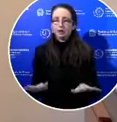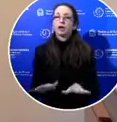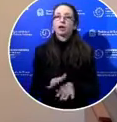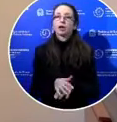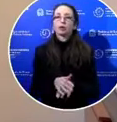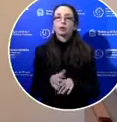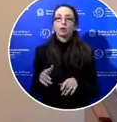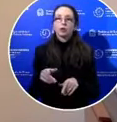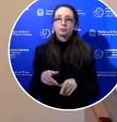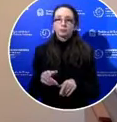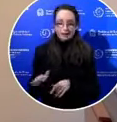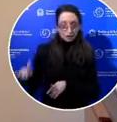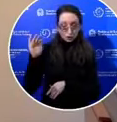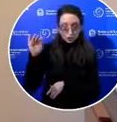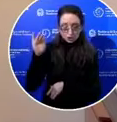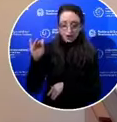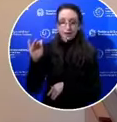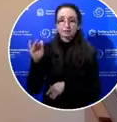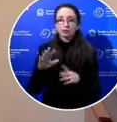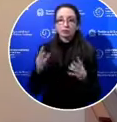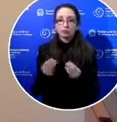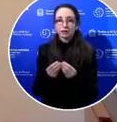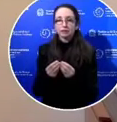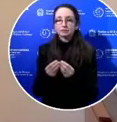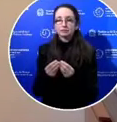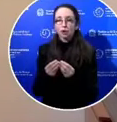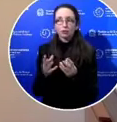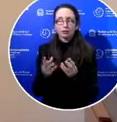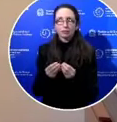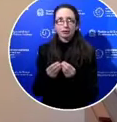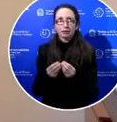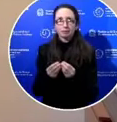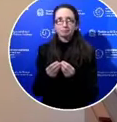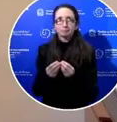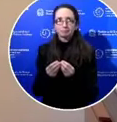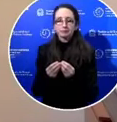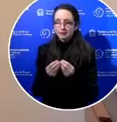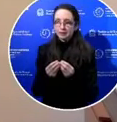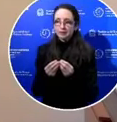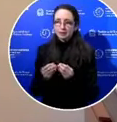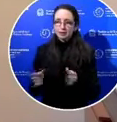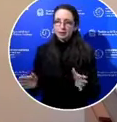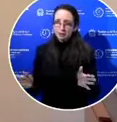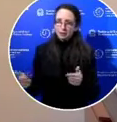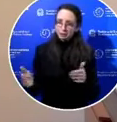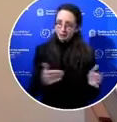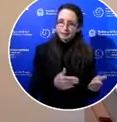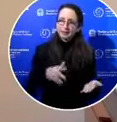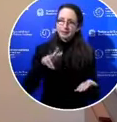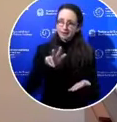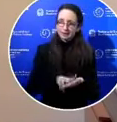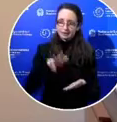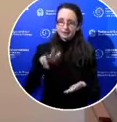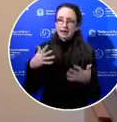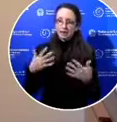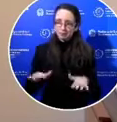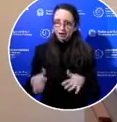per l'Infanzia e l'Adolescenza, della Conferenza Unificata e della Commissione Bicamerale per l'Infanzia, che dovrà ora passare il Consiglio dei